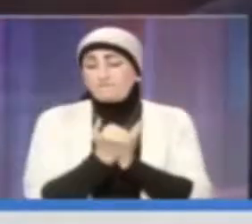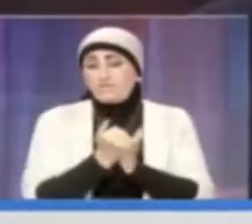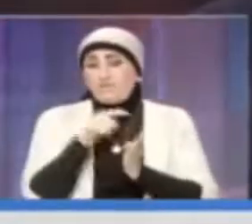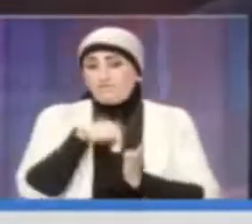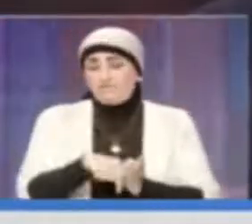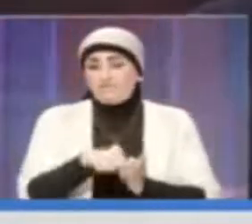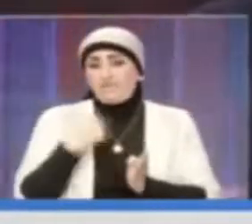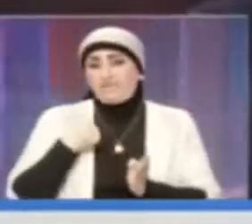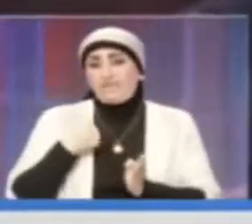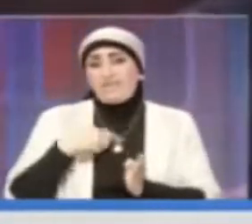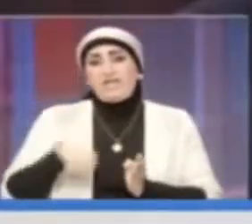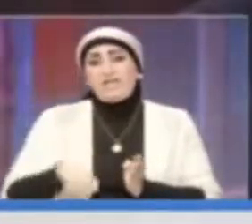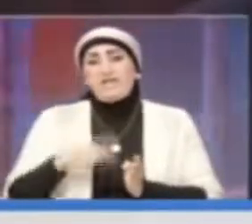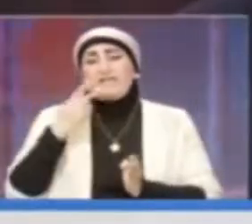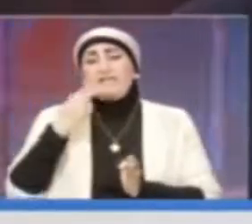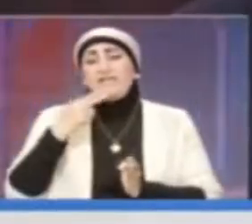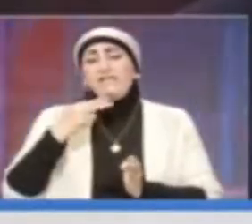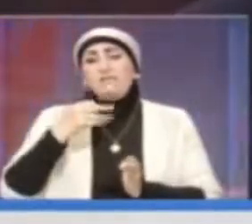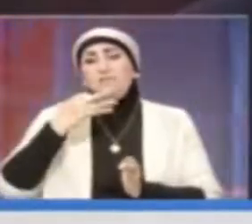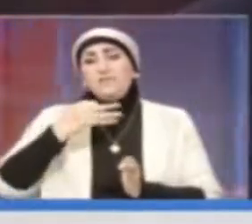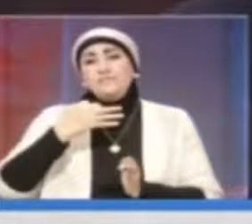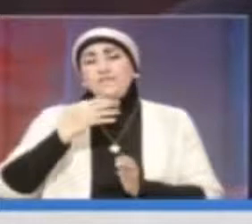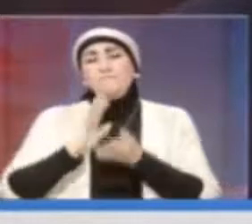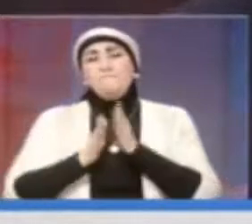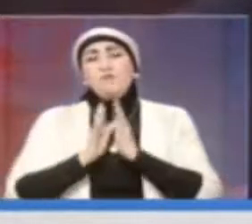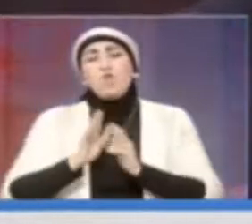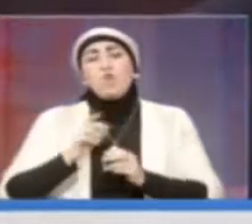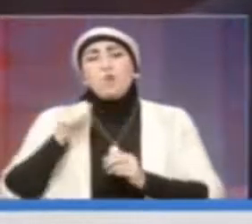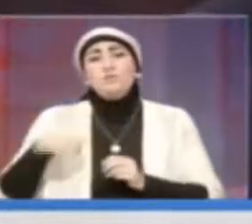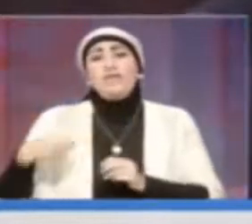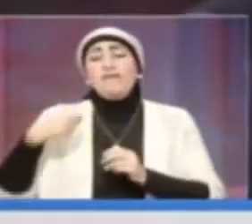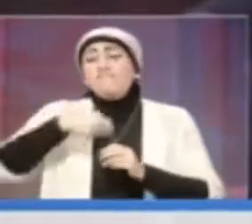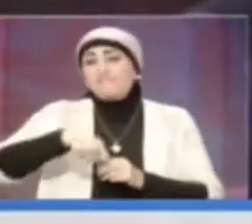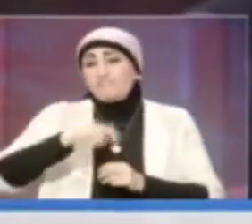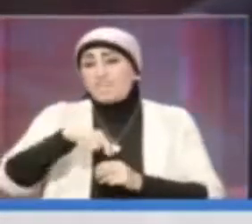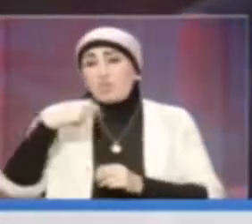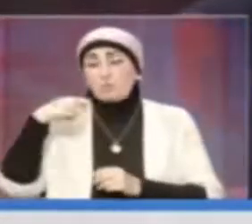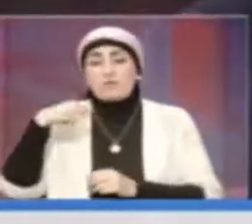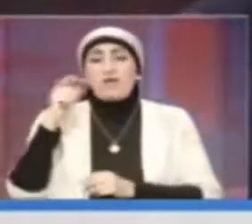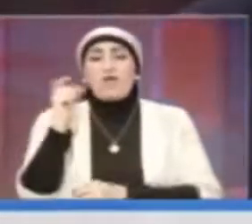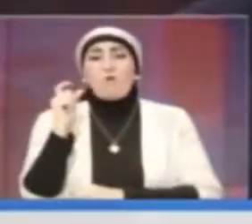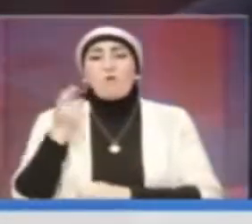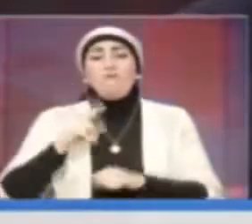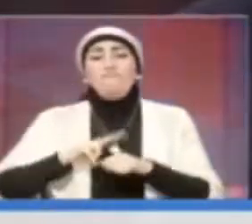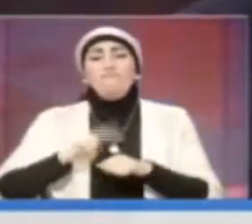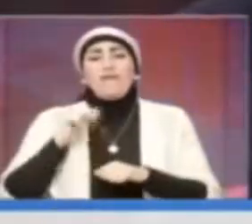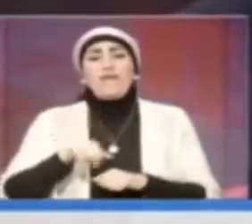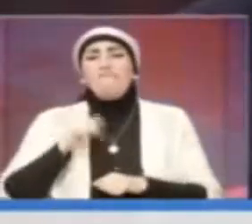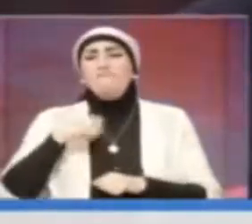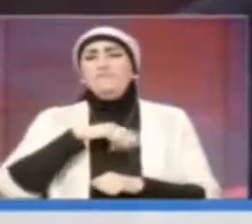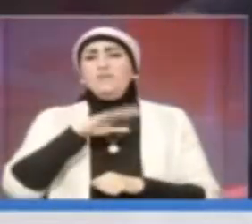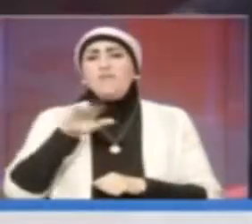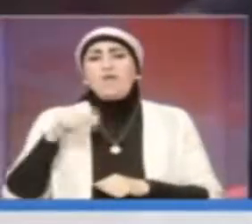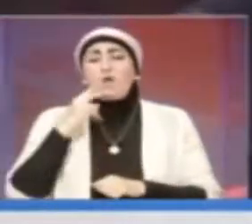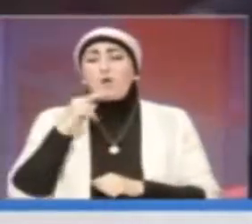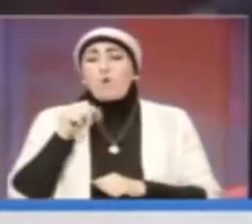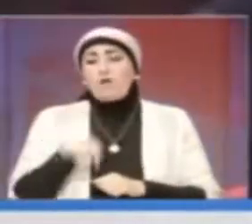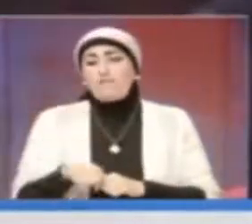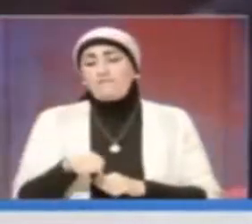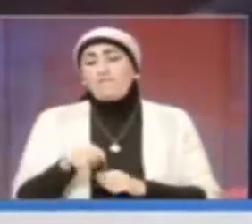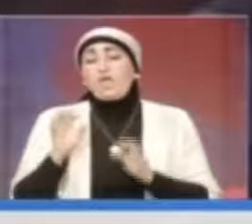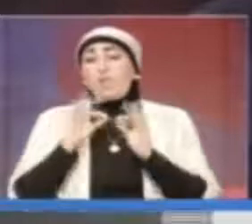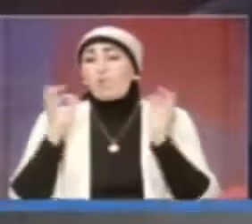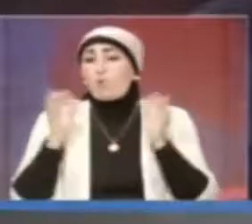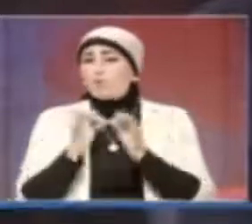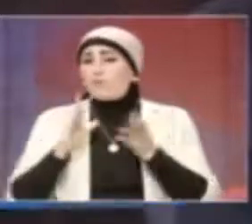كانت 32,000,000 متحصلات لصالح وزارة الأوقاف، كانت في جميعها تصب في المجتمع